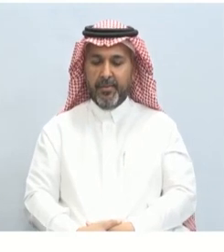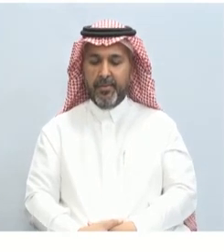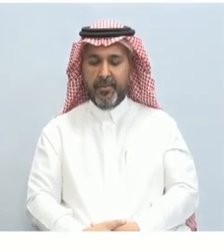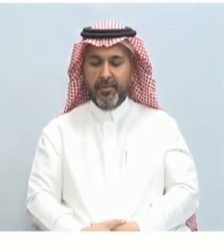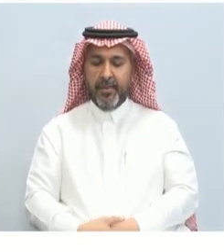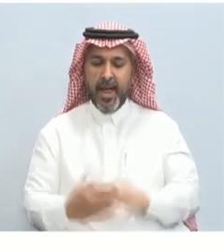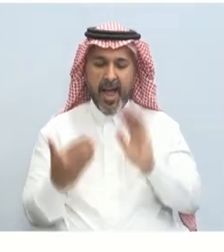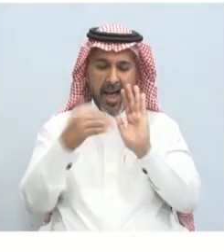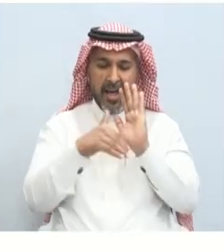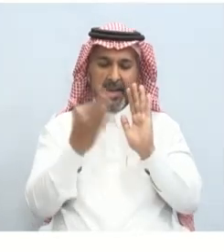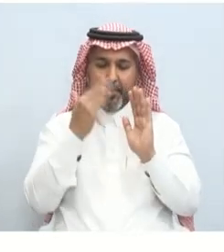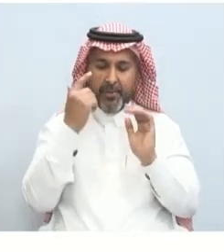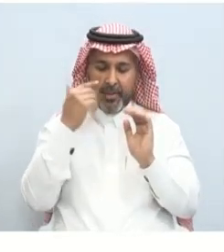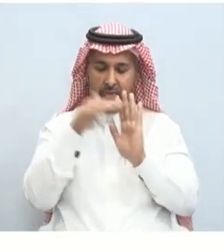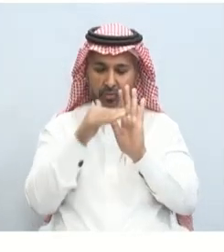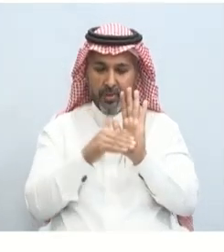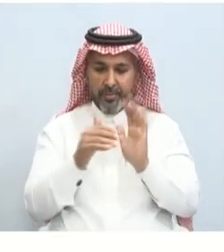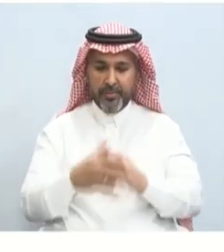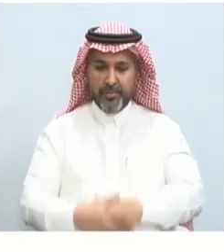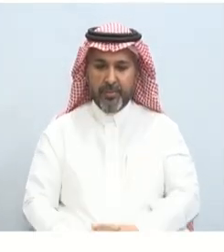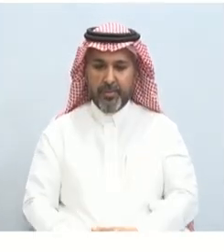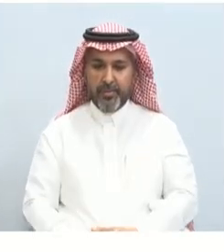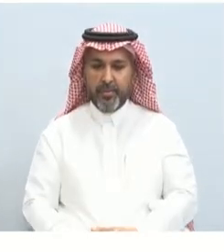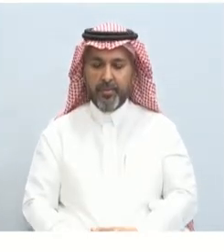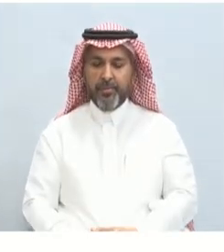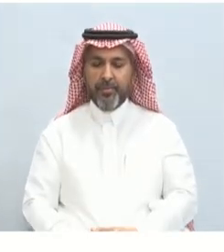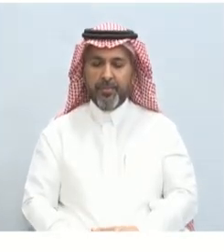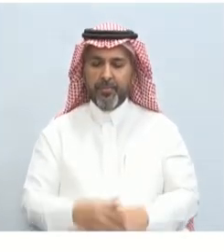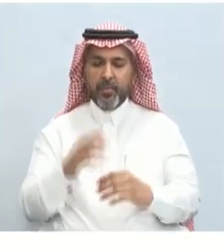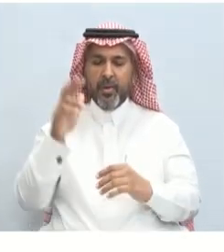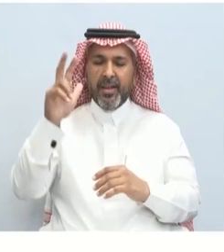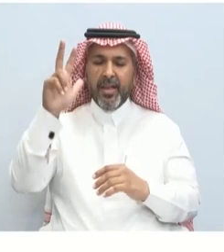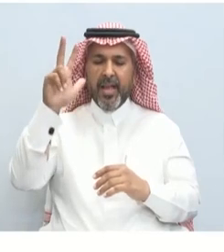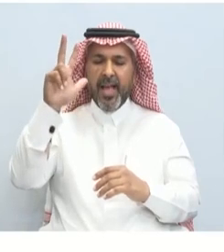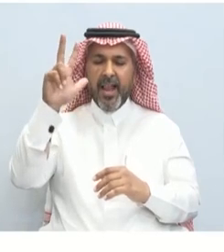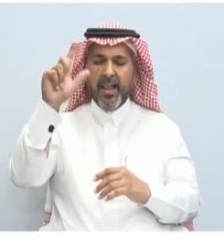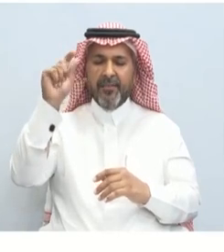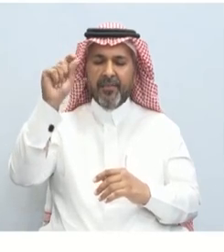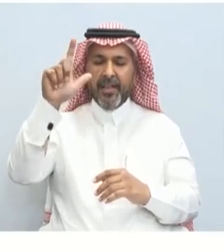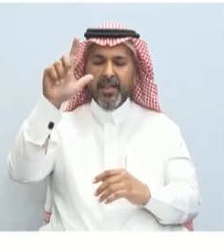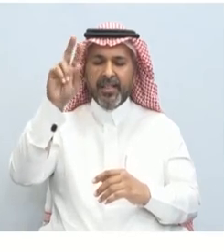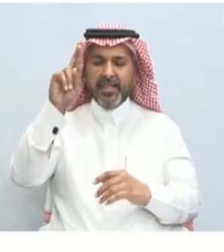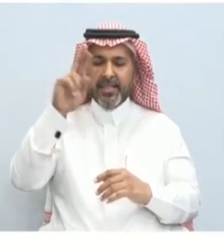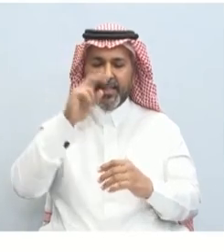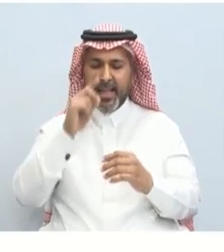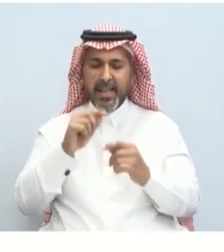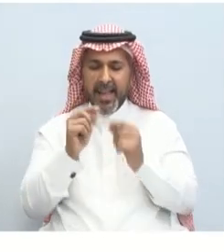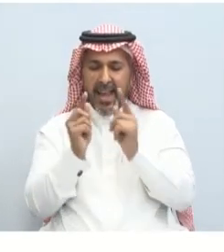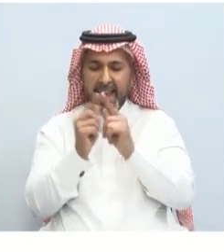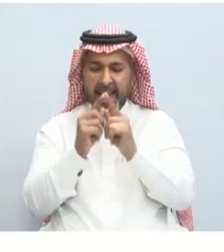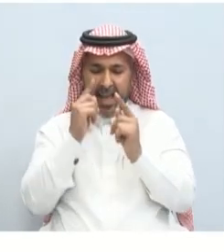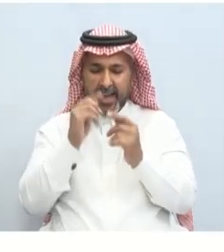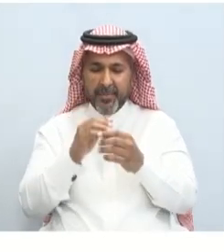الان ناتي الى الفقره التي تليها كل الفلزات موصله للحراره الماء موصل للحراره